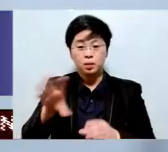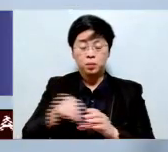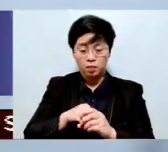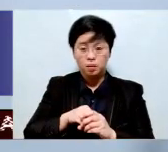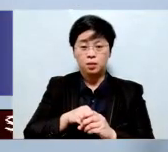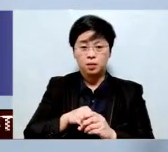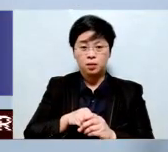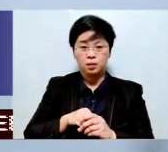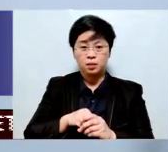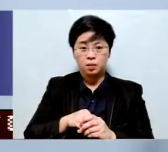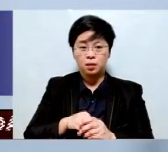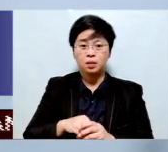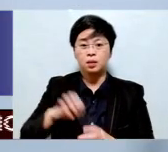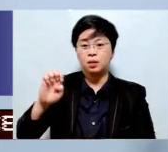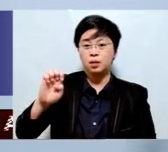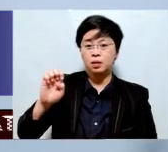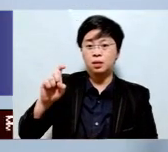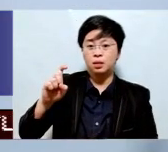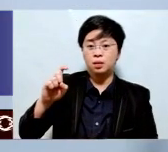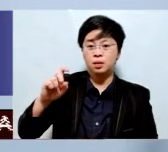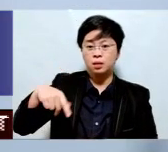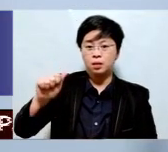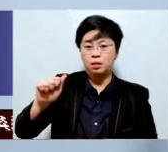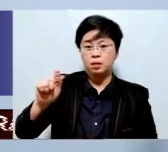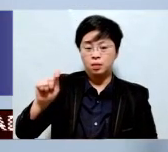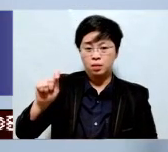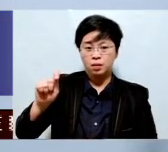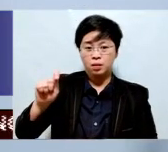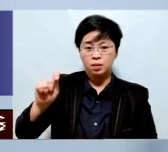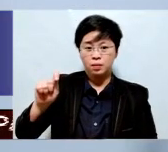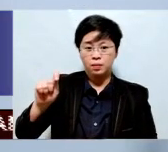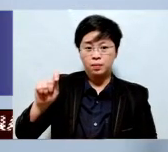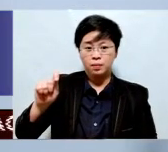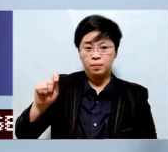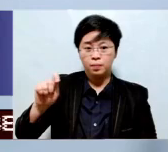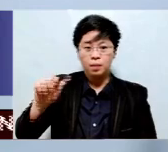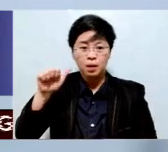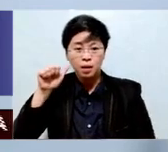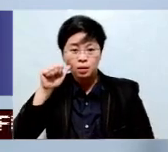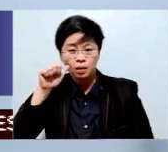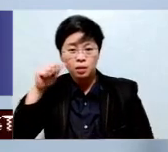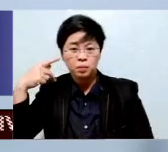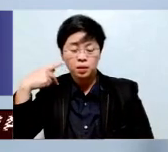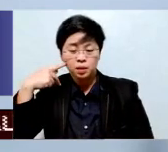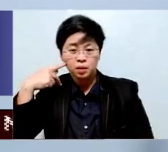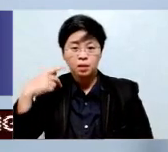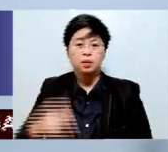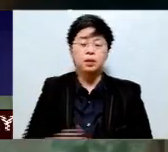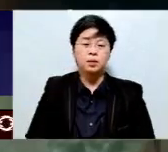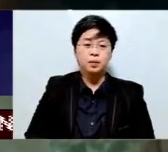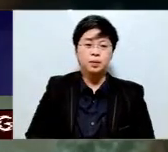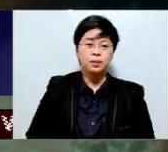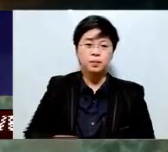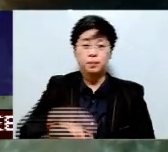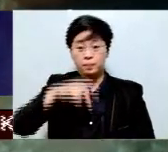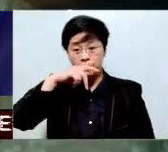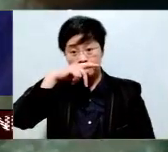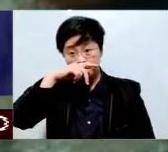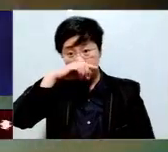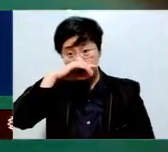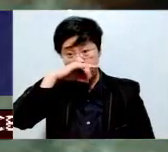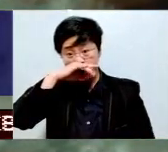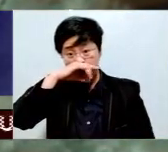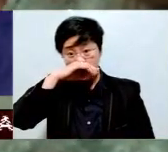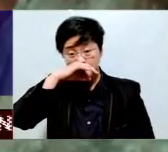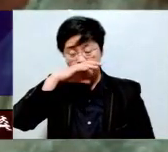ang Cebuanang si Amelyn Pardenilla. Siya ang gumanap sa role ni Puri na isang domestic helper sa Hong Kong. Ikinuwento ni